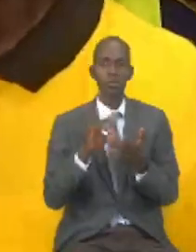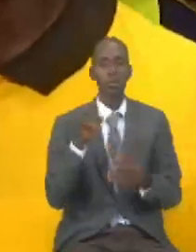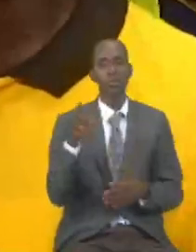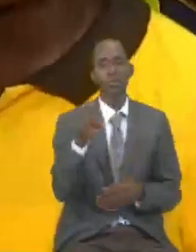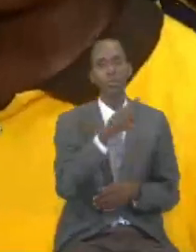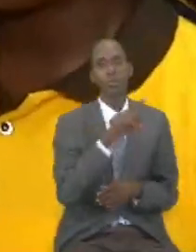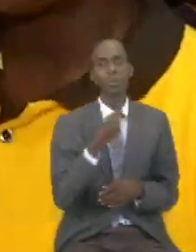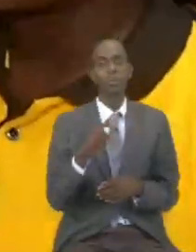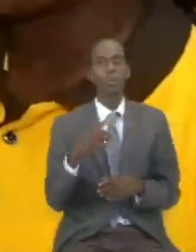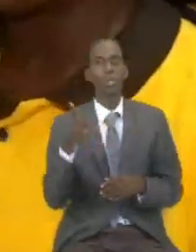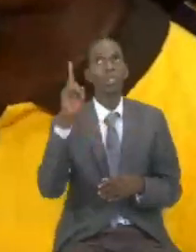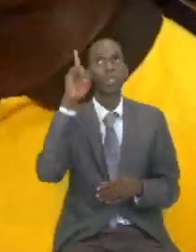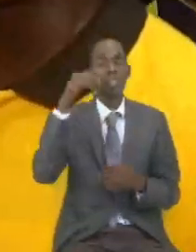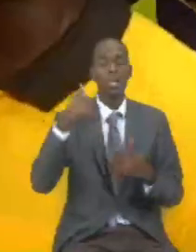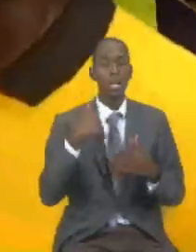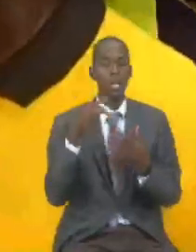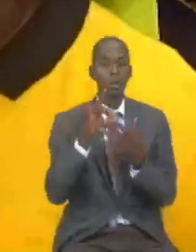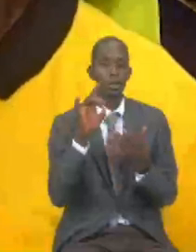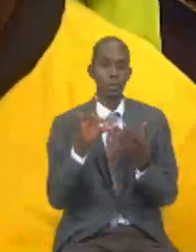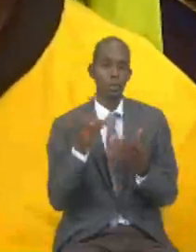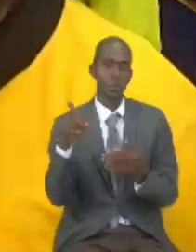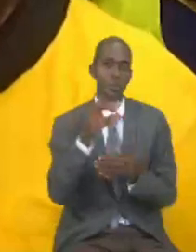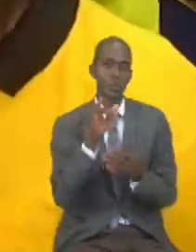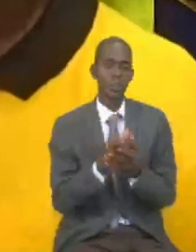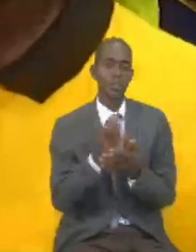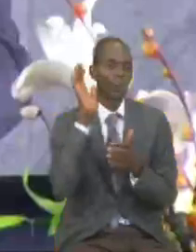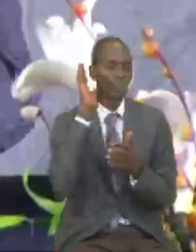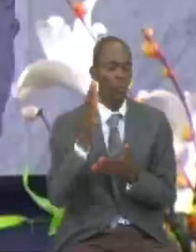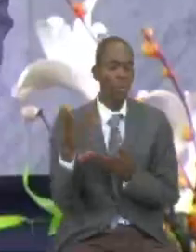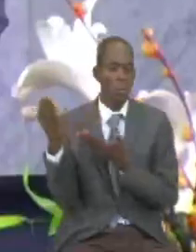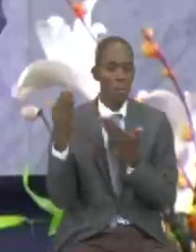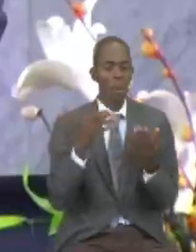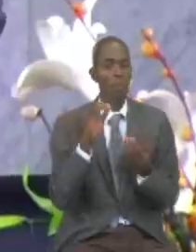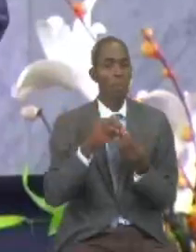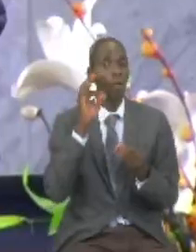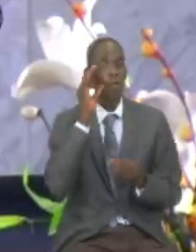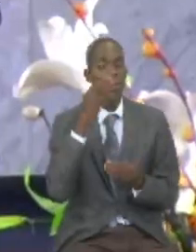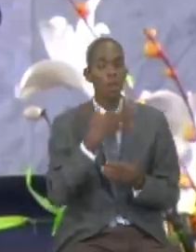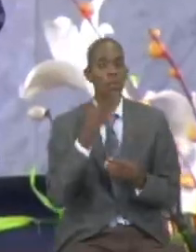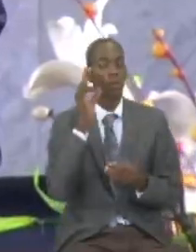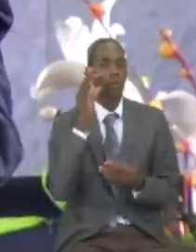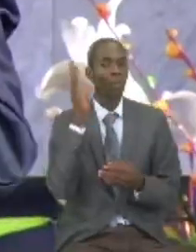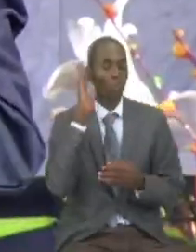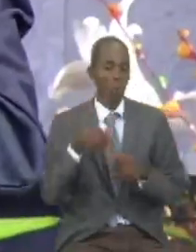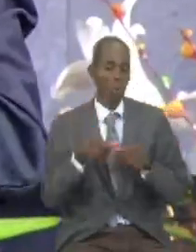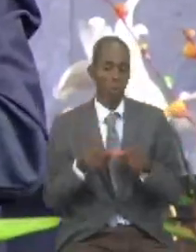façon profitable, de façon pratique, afin que vous portiez de fruits et que votre